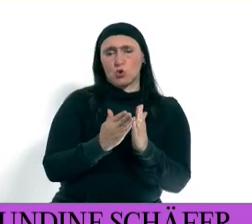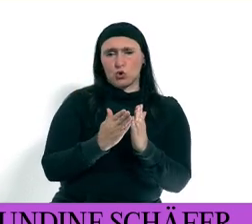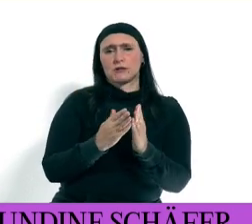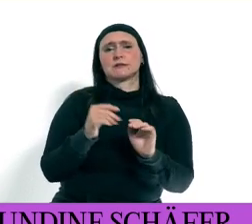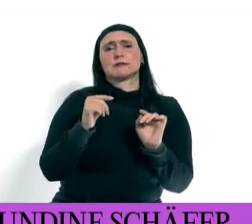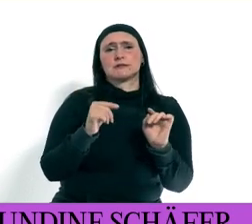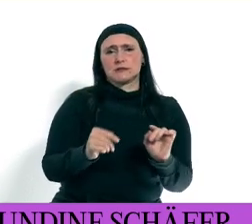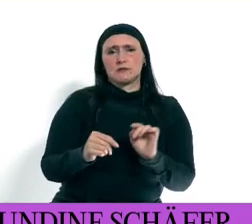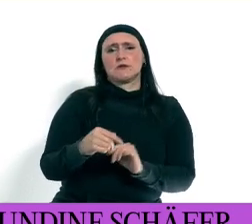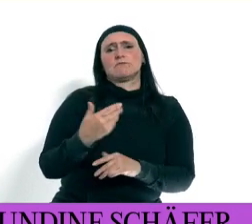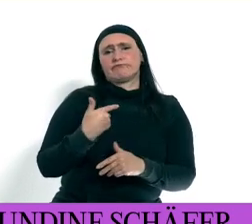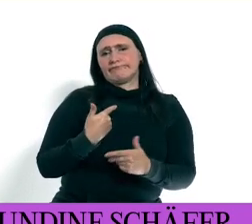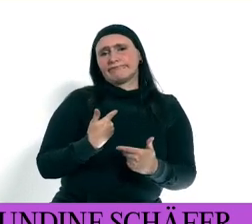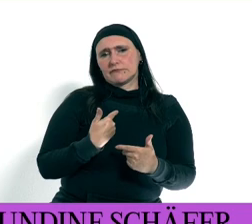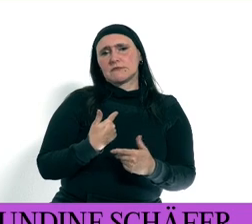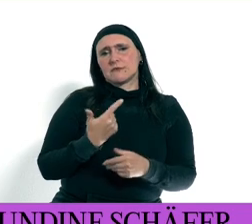publizieren.